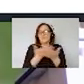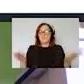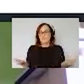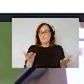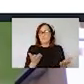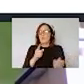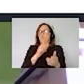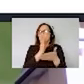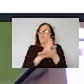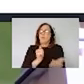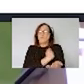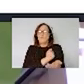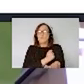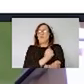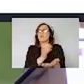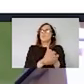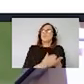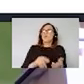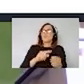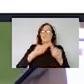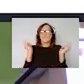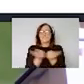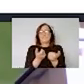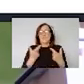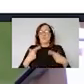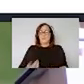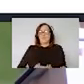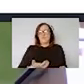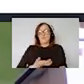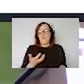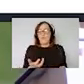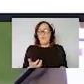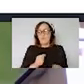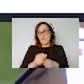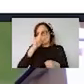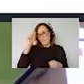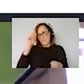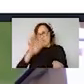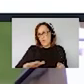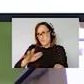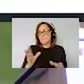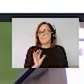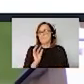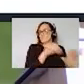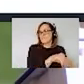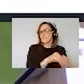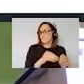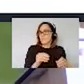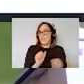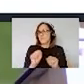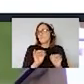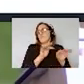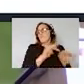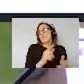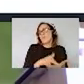tej biblioteki, częścią też tego, że oni czują, że są społecznością i przynależą do Państwa i mają jakiś wpływ